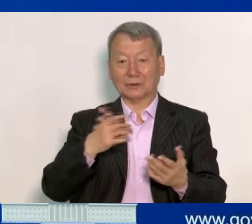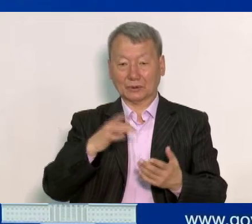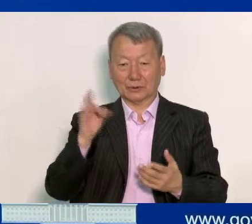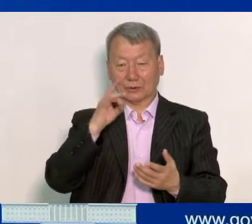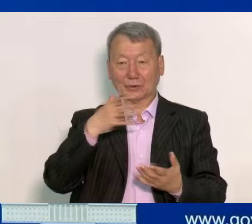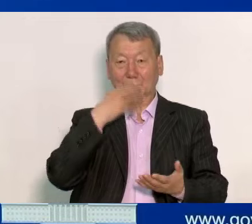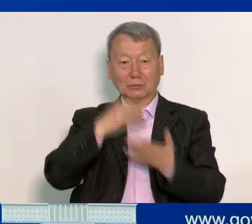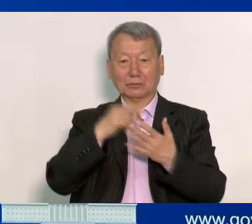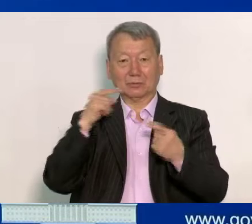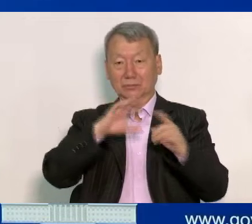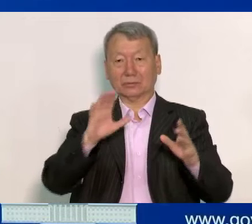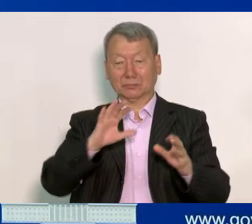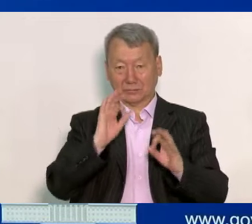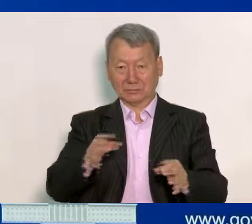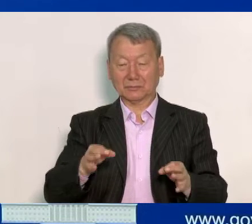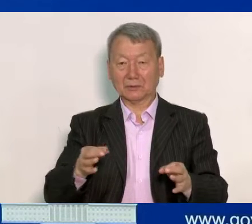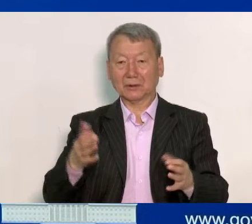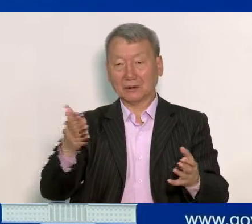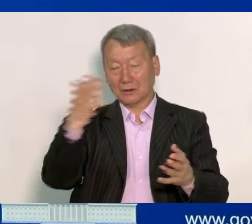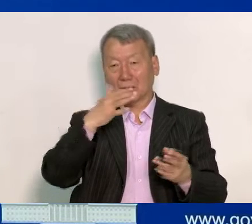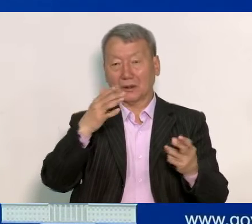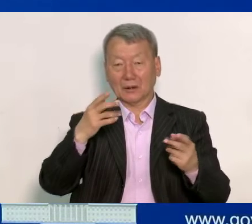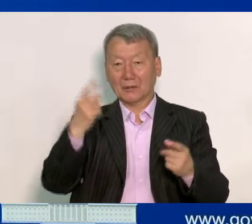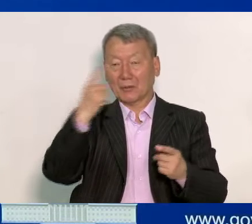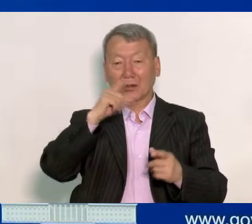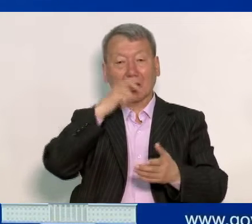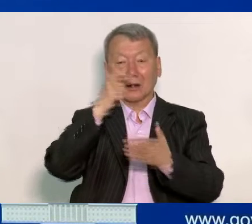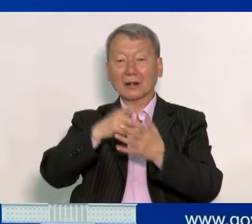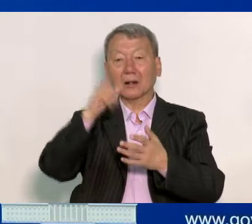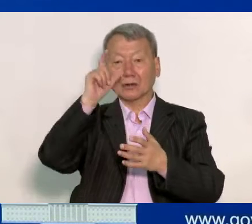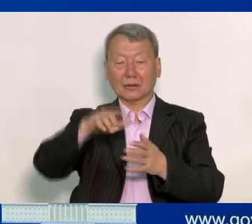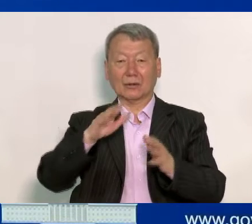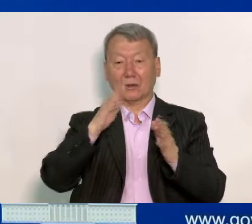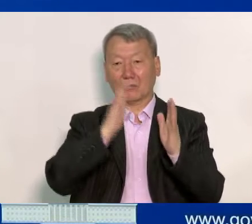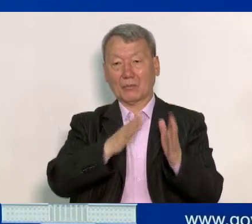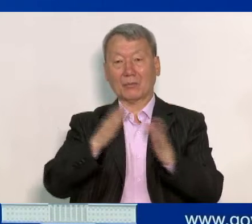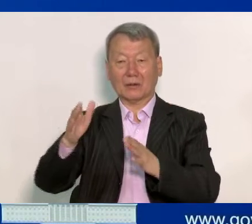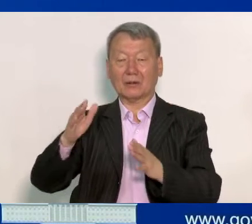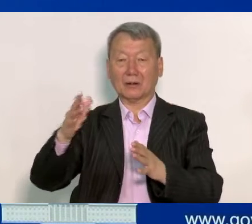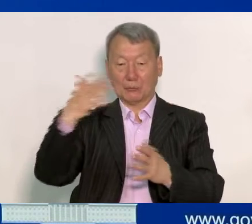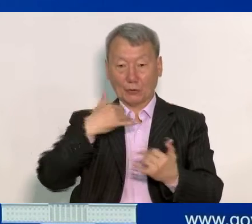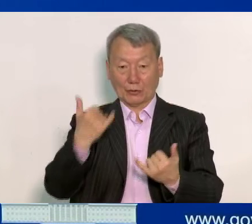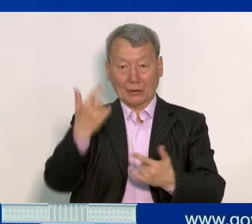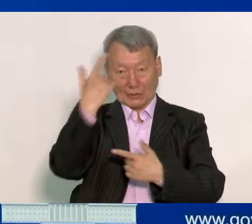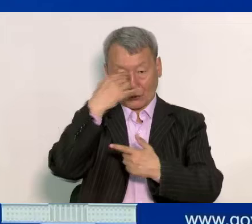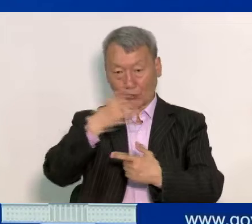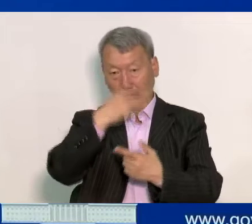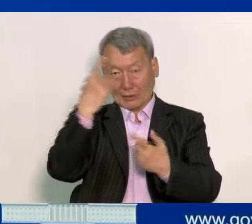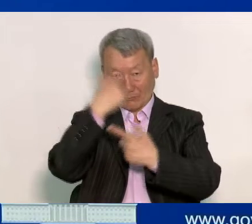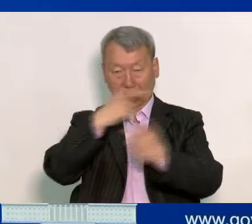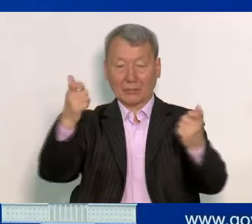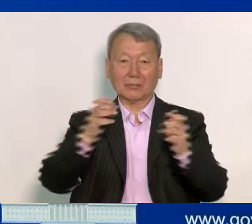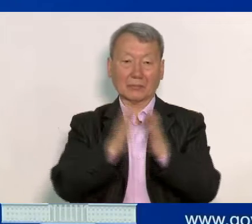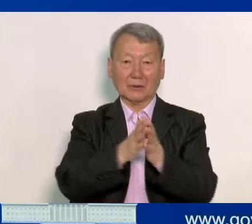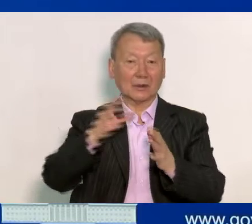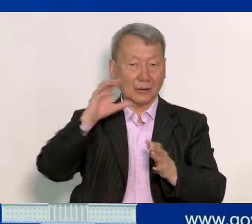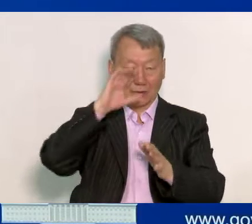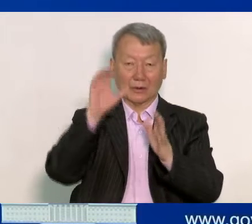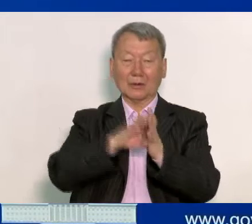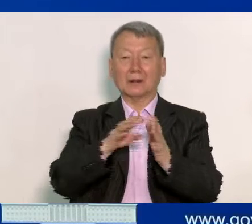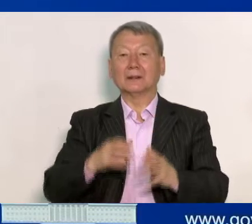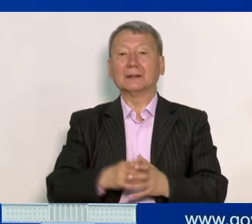республикага зыян келбеген бир жагдайларды биз биринчи карашыбыз керек. Ушул жагынан кайрылып кетким келип атат да.